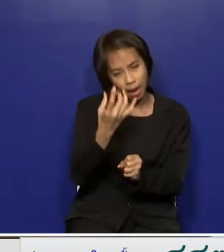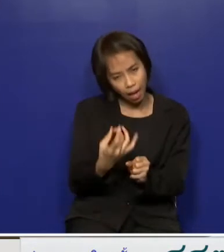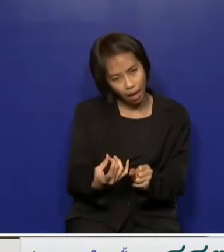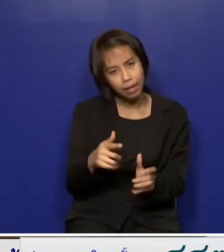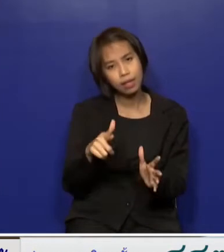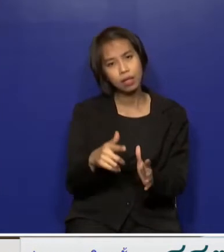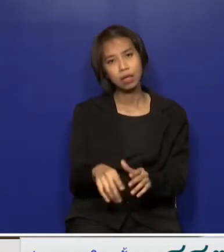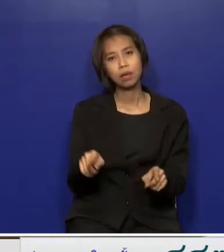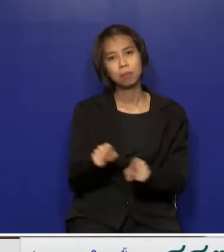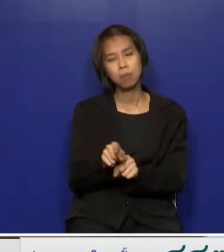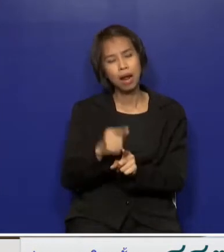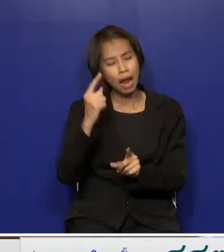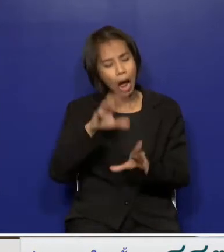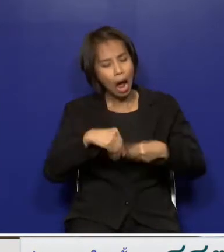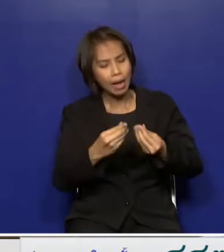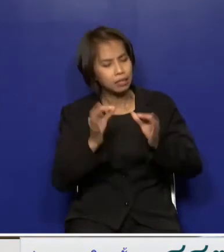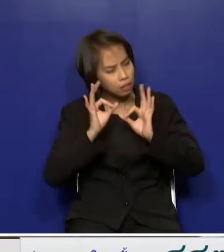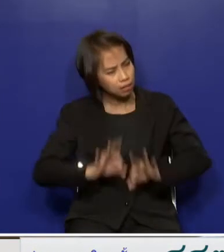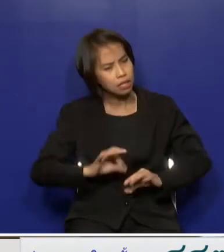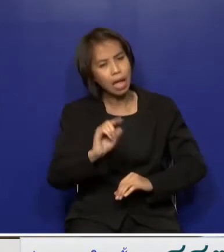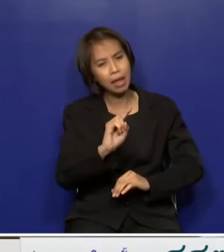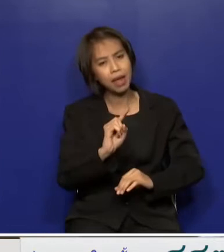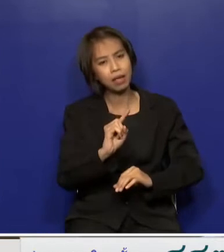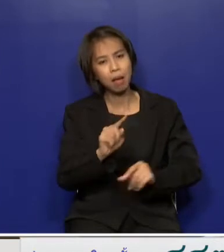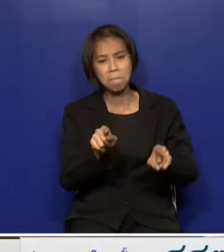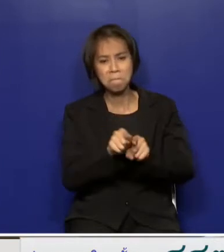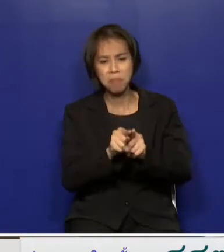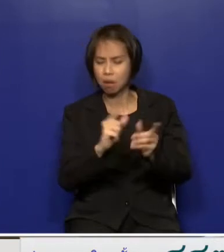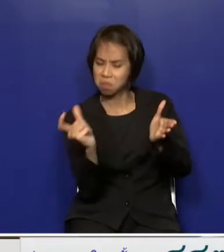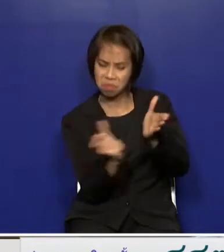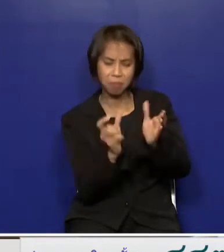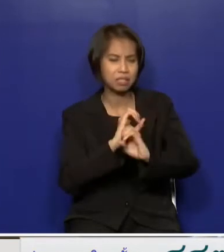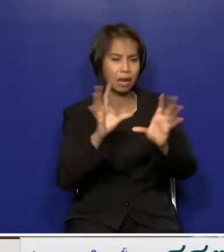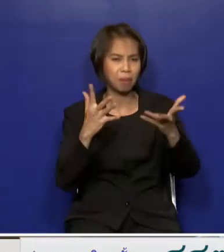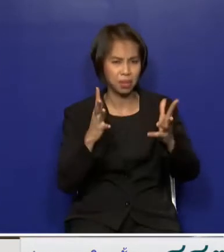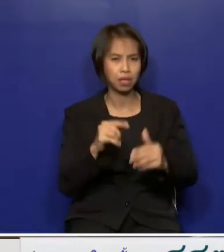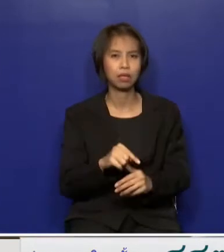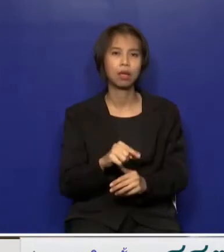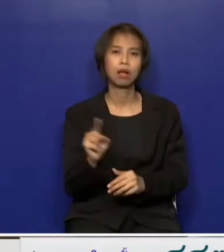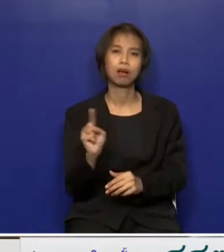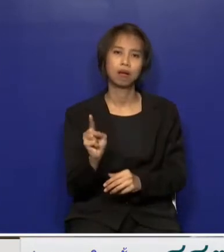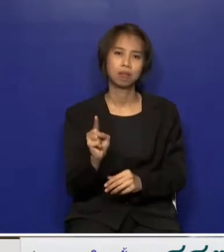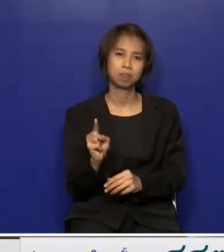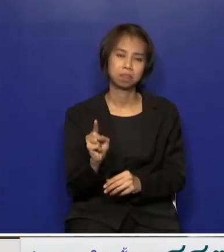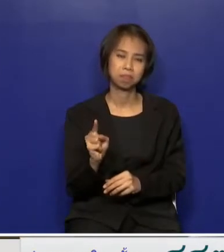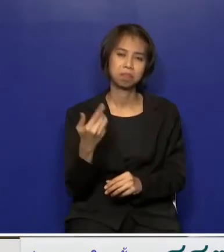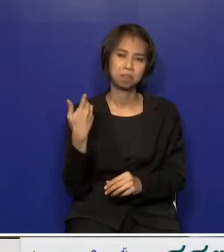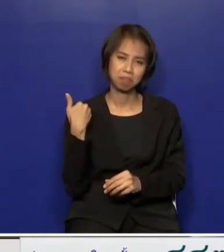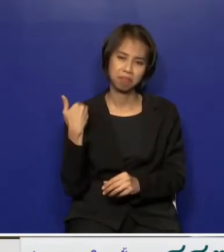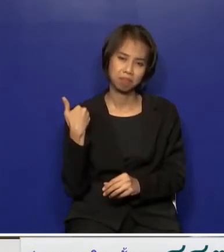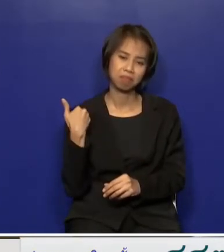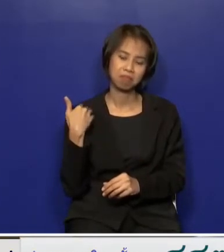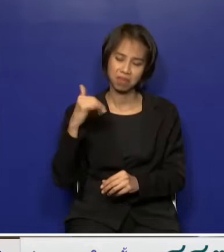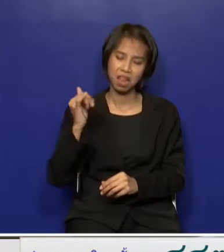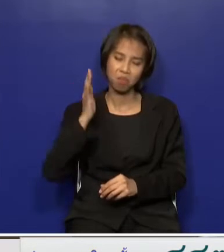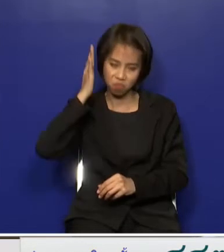นะครั ใช้ดนพิธิิได้แ่ไหนอยากไรผมอยคดกจะเป็นช่องทางในการทจะทำไม่เกิดความไม่สุจิ